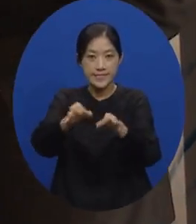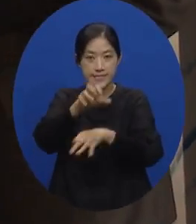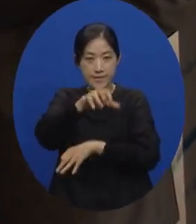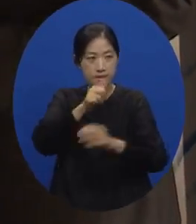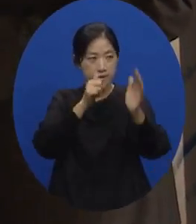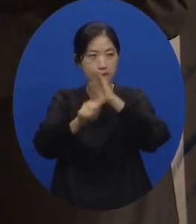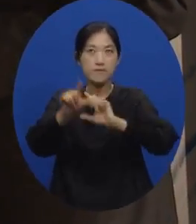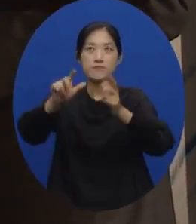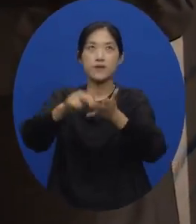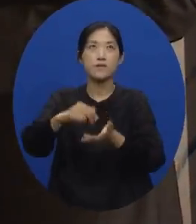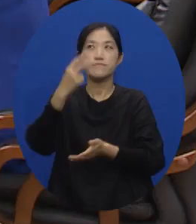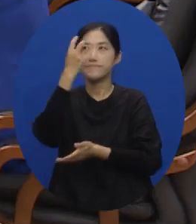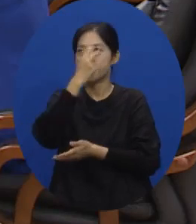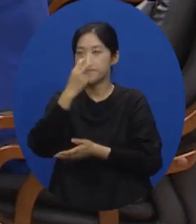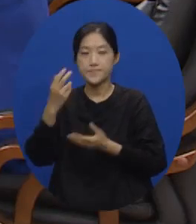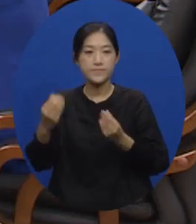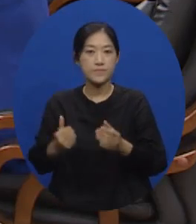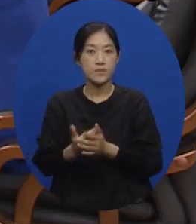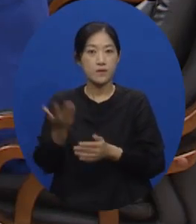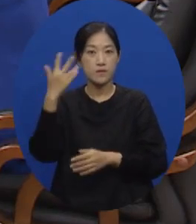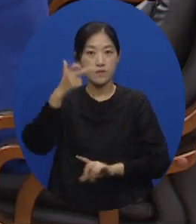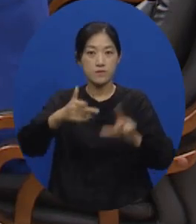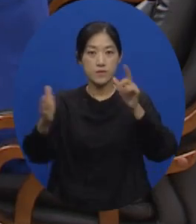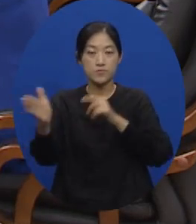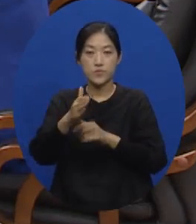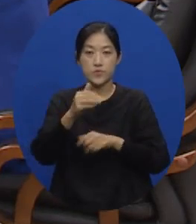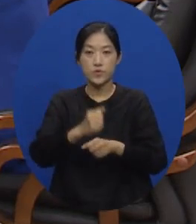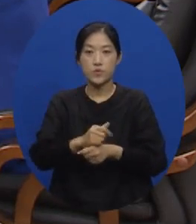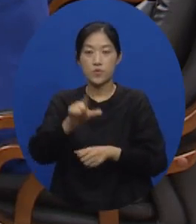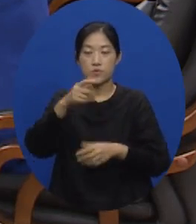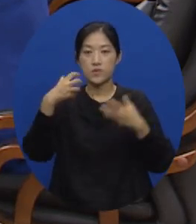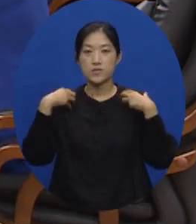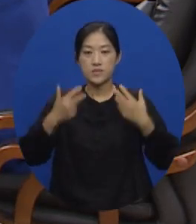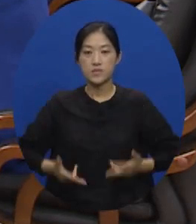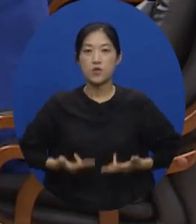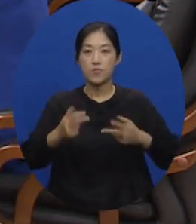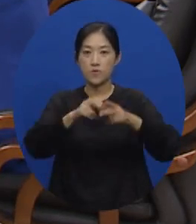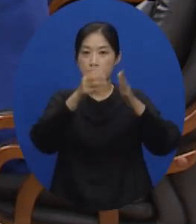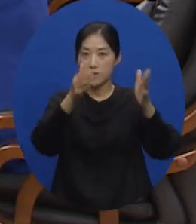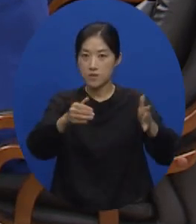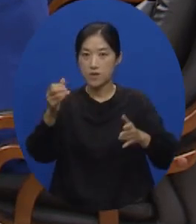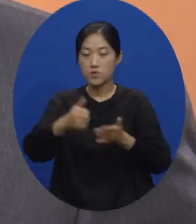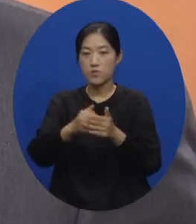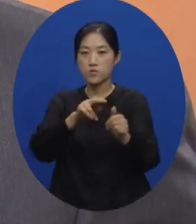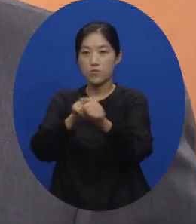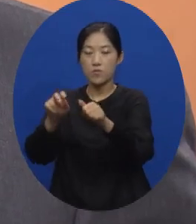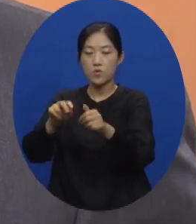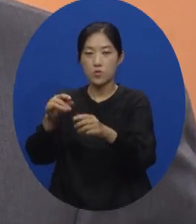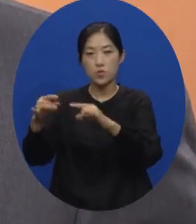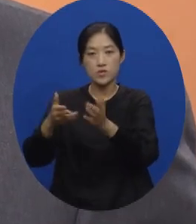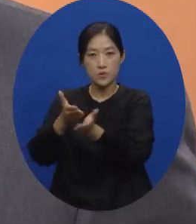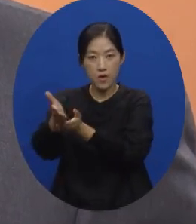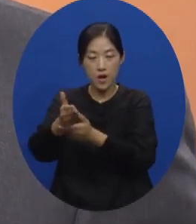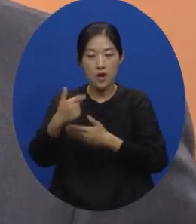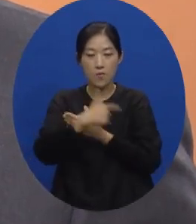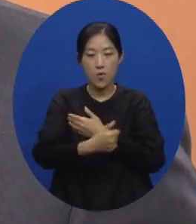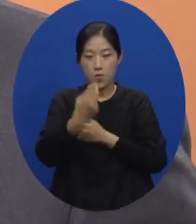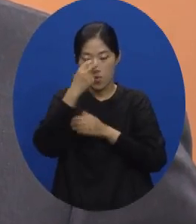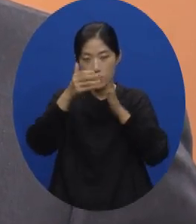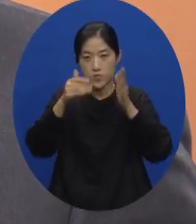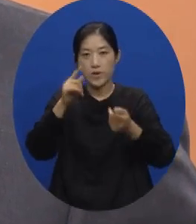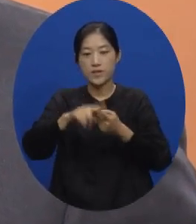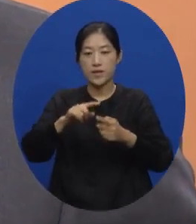파악했습니다. 지난 17일부터는 오산시 자원봉사센터와 정보통신과, 보건소 등에